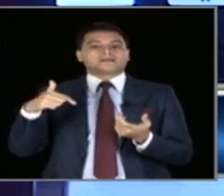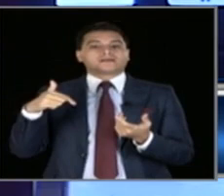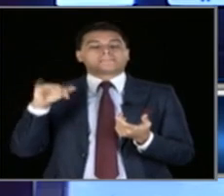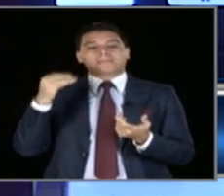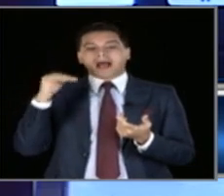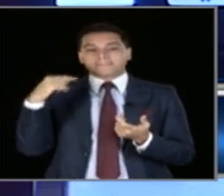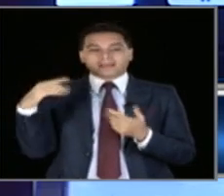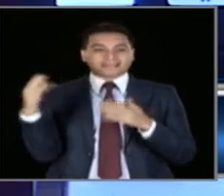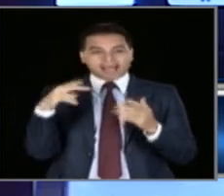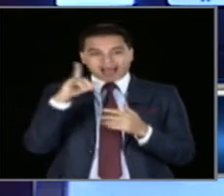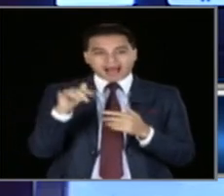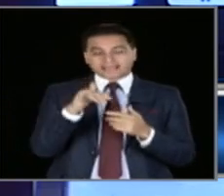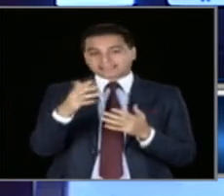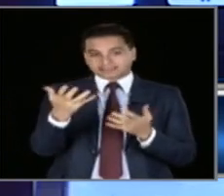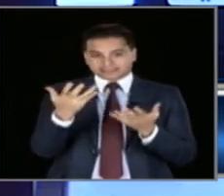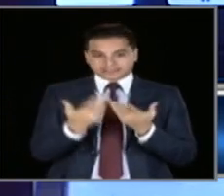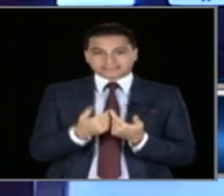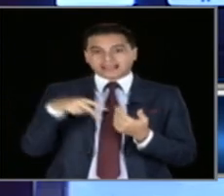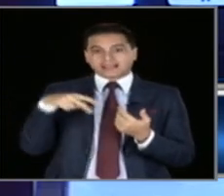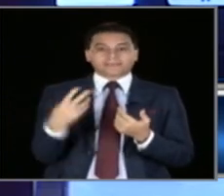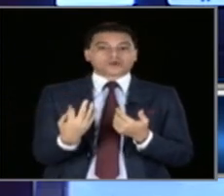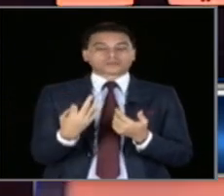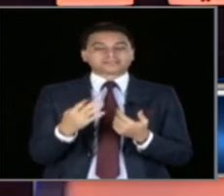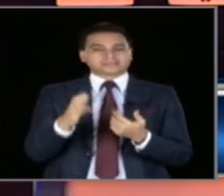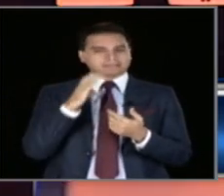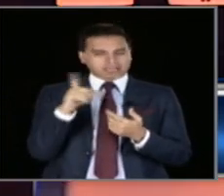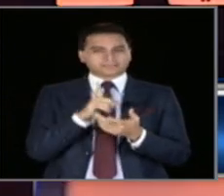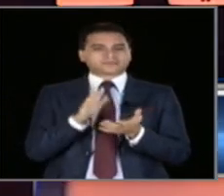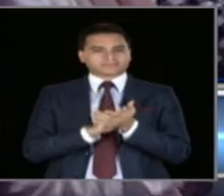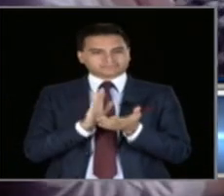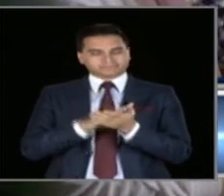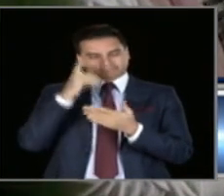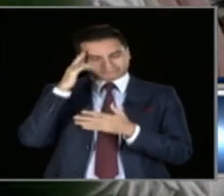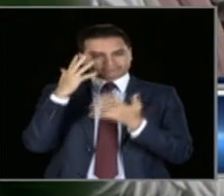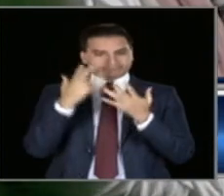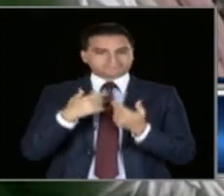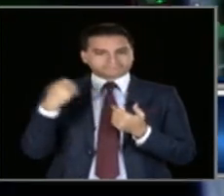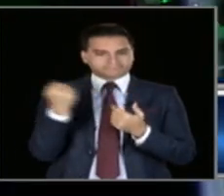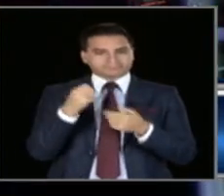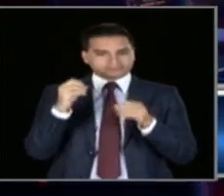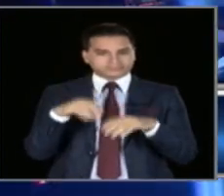محمد علي، 38. إجابة صحيحة، برافو عليك.